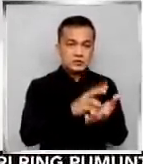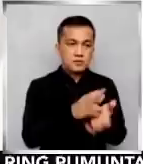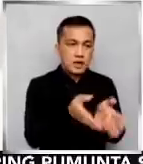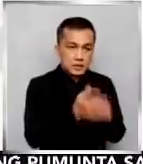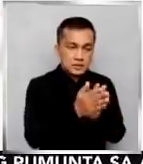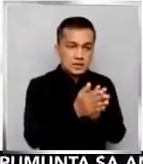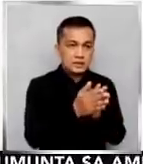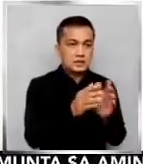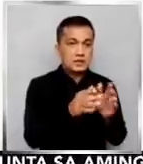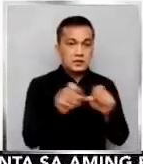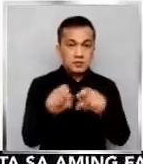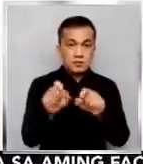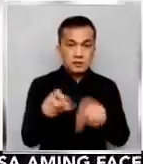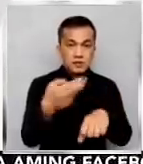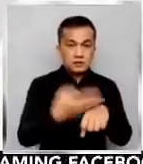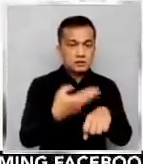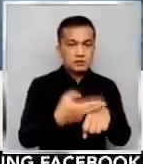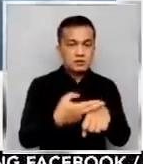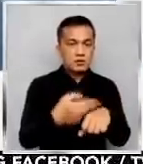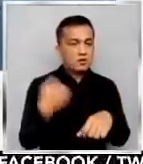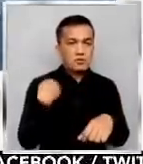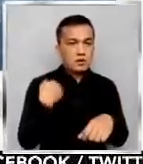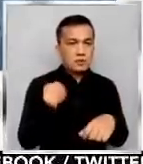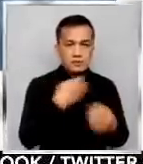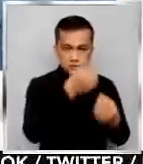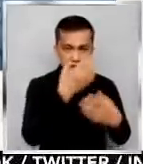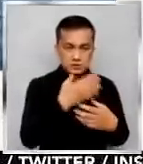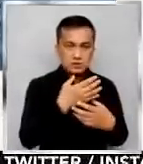ang pamunuan ng quarrying site.